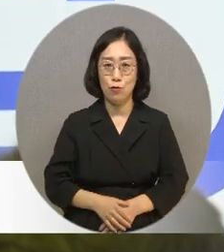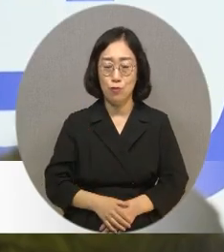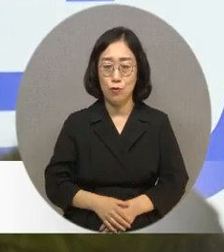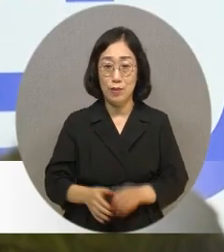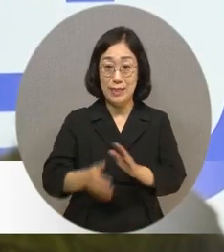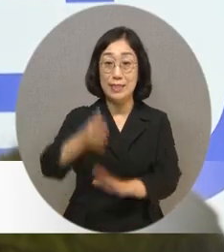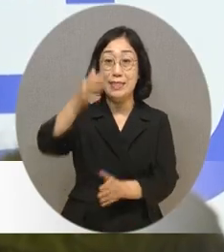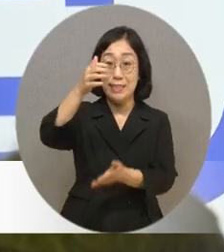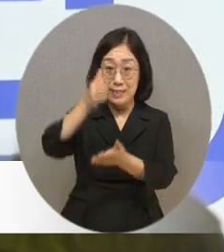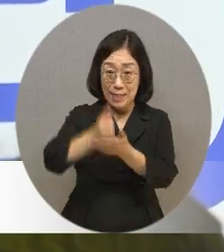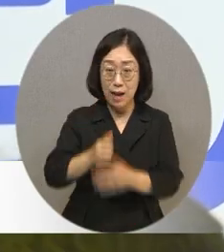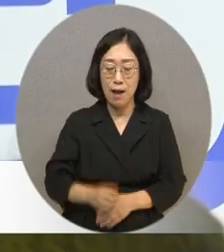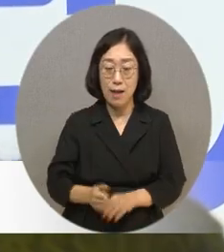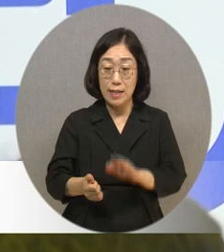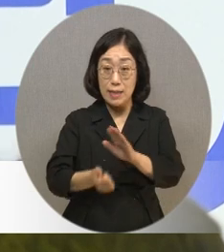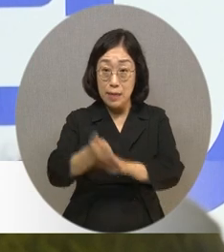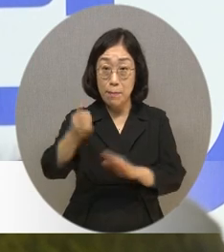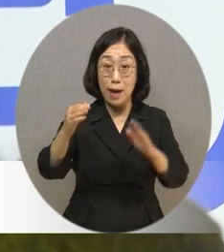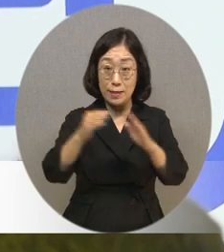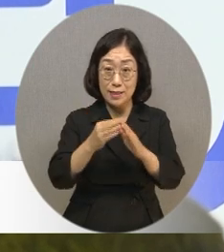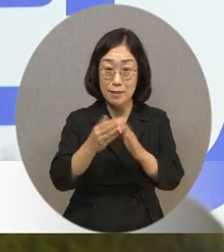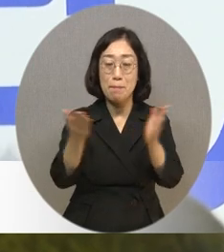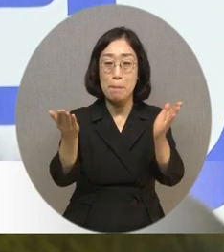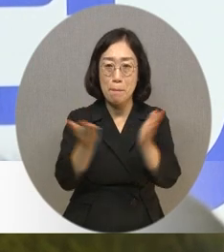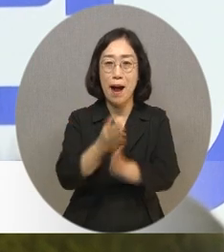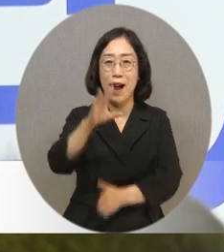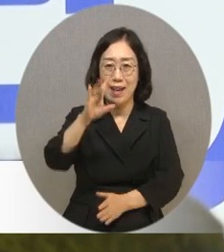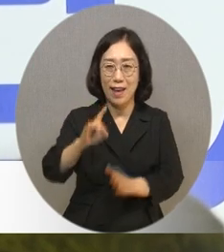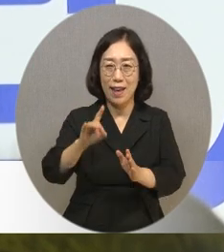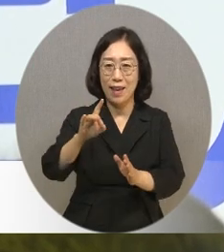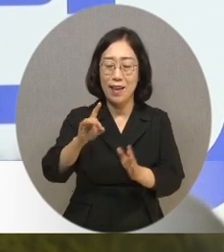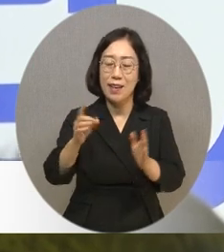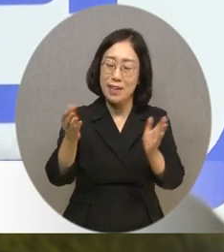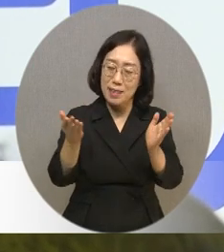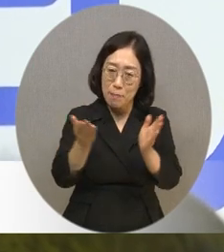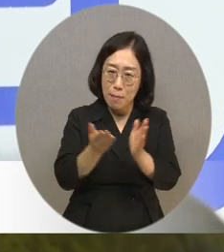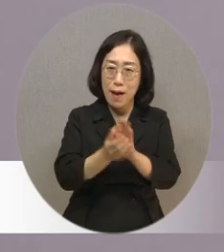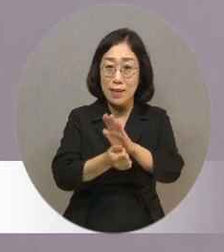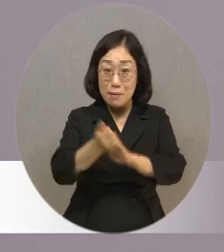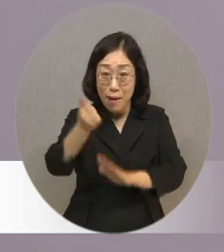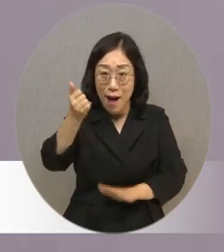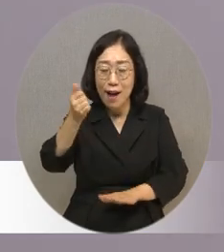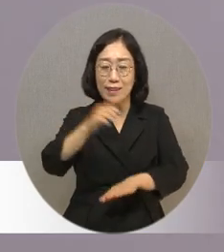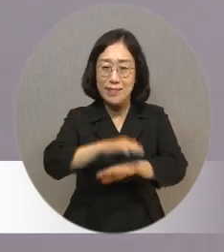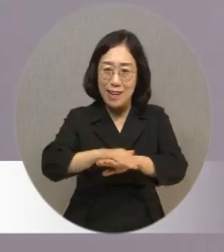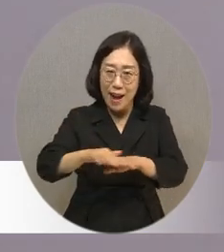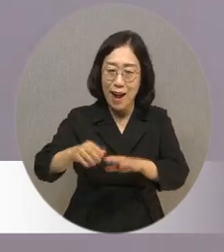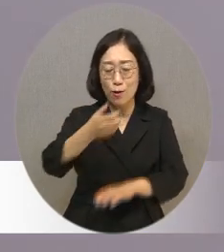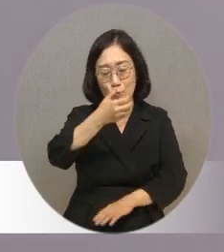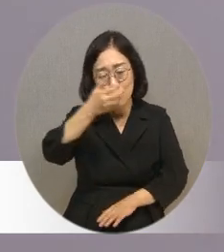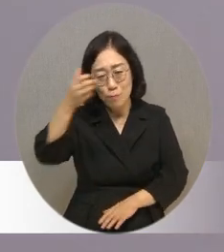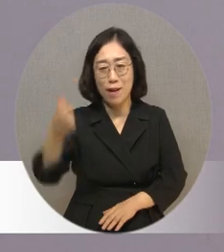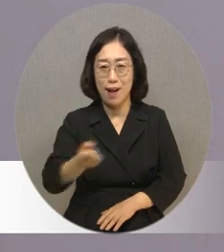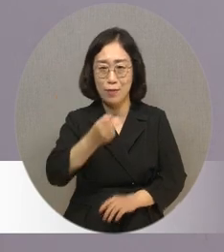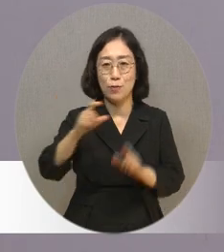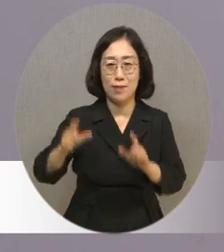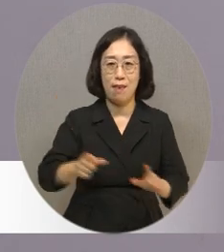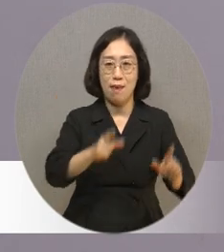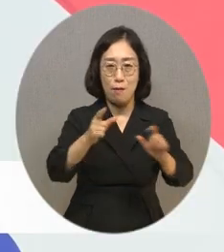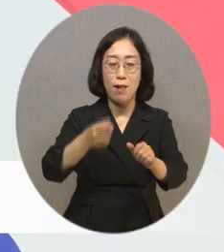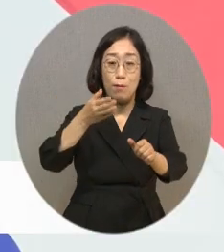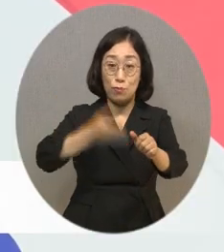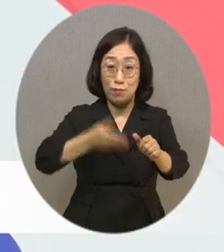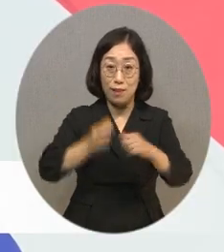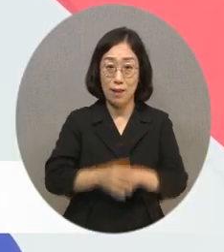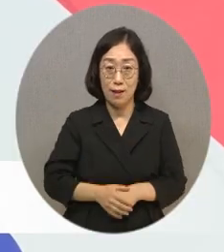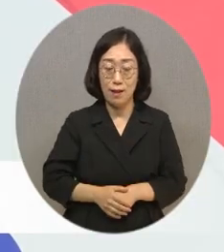시장은 희망하우스 이름에 걸맞게 희망이 가득한 집에서 새로운 꿈을 키워 가시길 바란다고 전했고